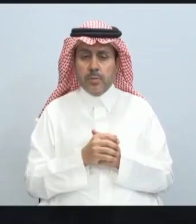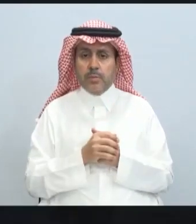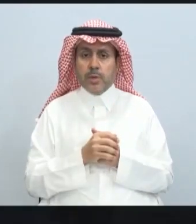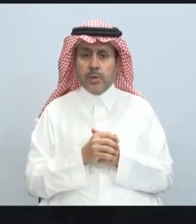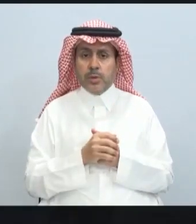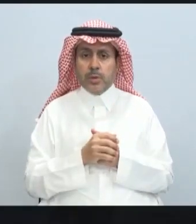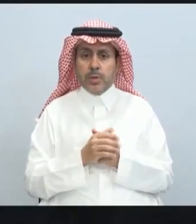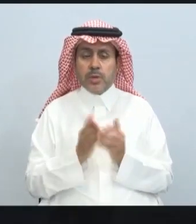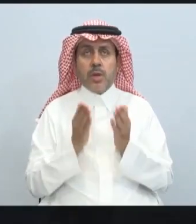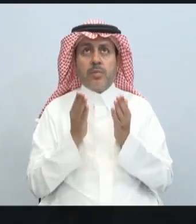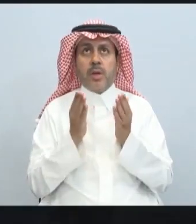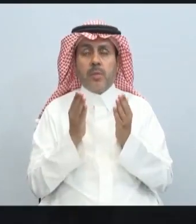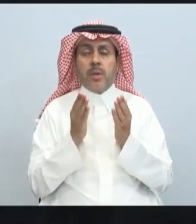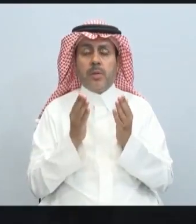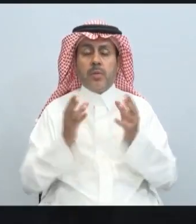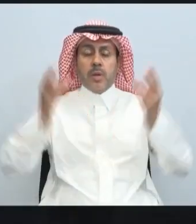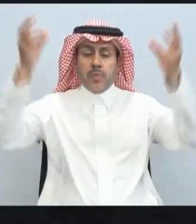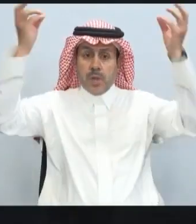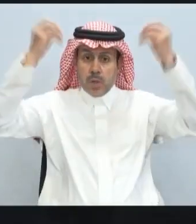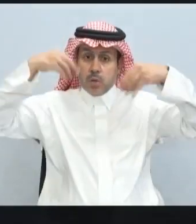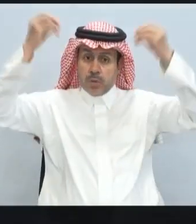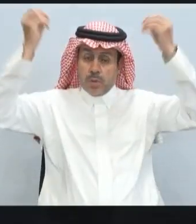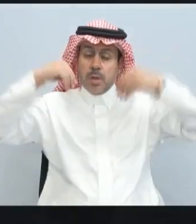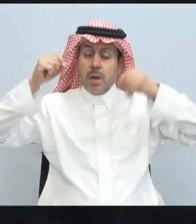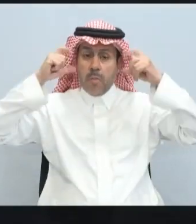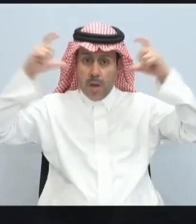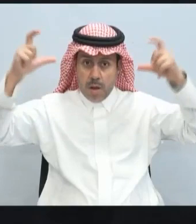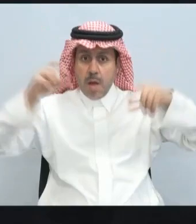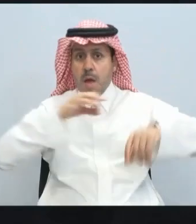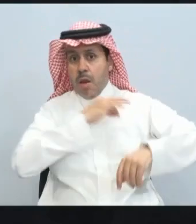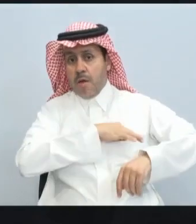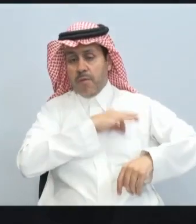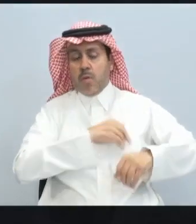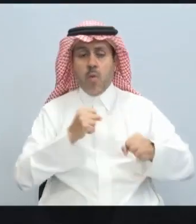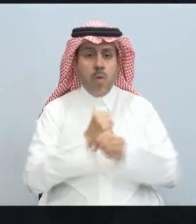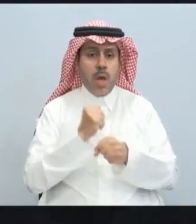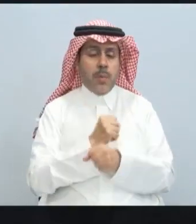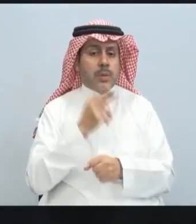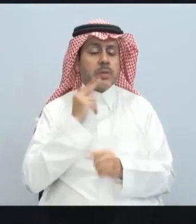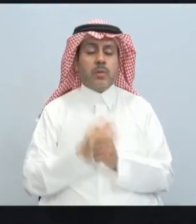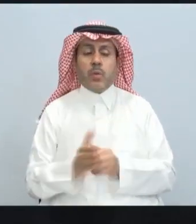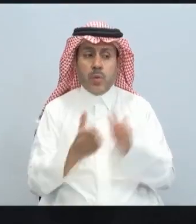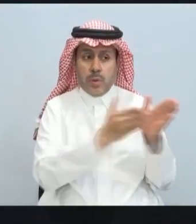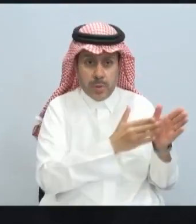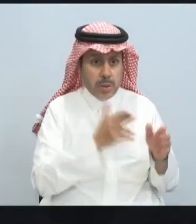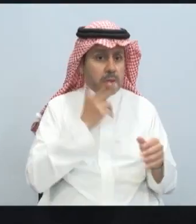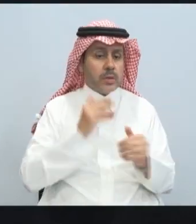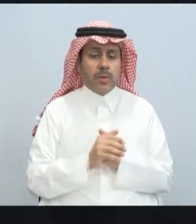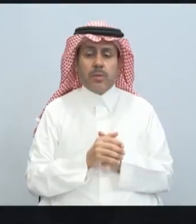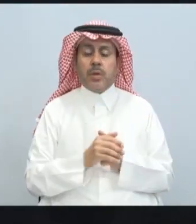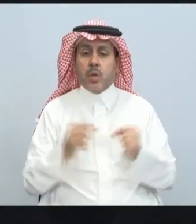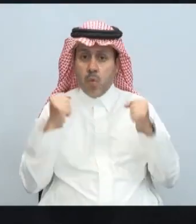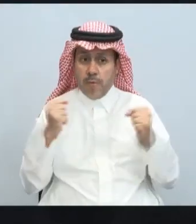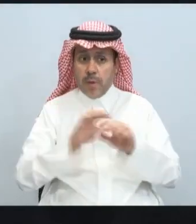في هذا اليوم نسال الله عز وجل بمنه وكرمه ان يرزقنا العلم النافع والعمل الصالح ويلهمنا رشتنا